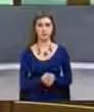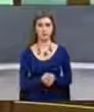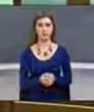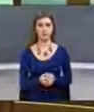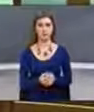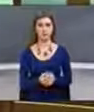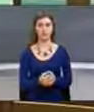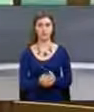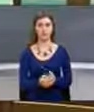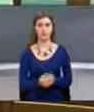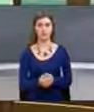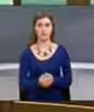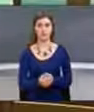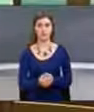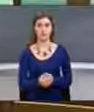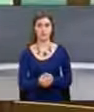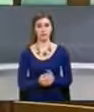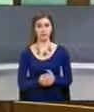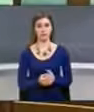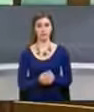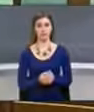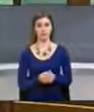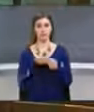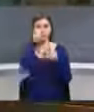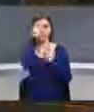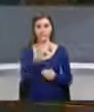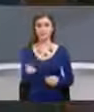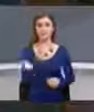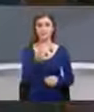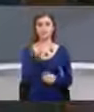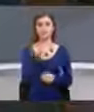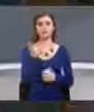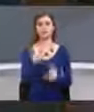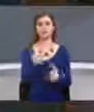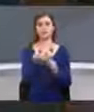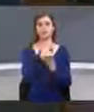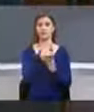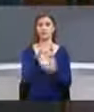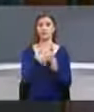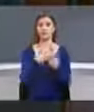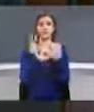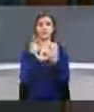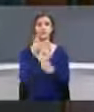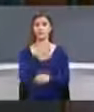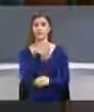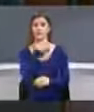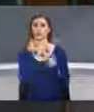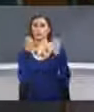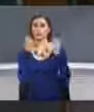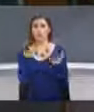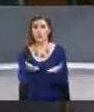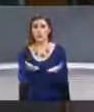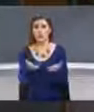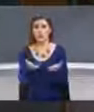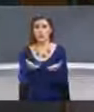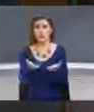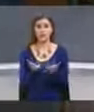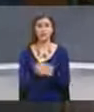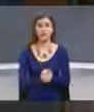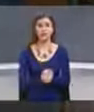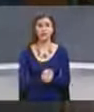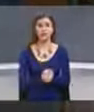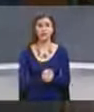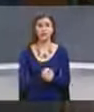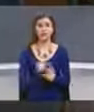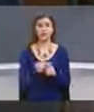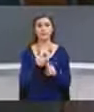Kuvendit Republikës Kosovës. Ky është një ligj shumë i rëndësishëm për nga tematika, por